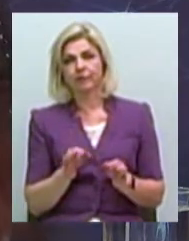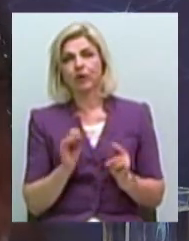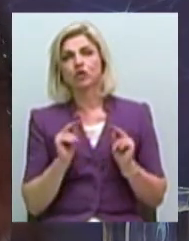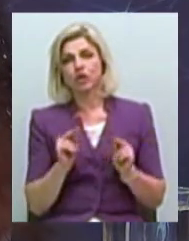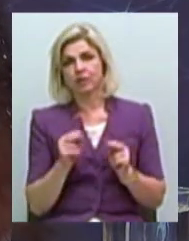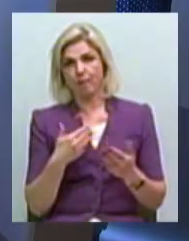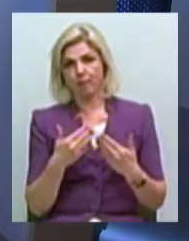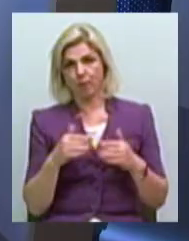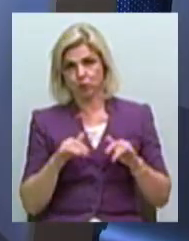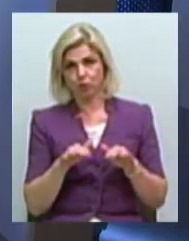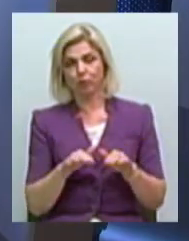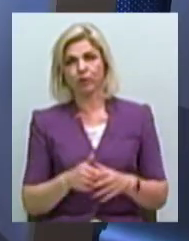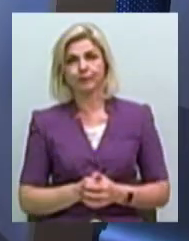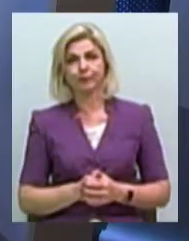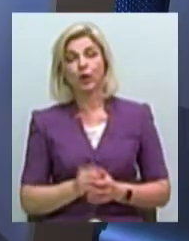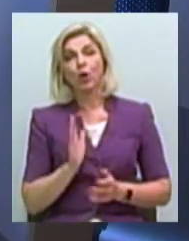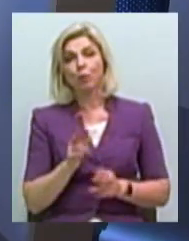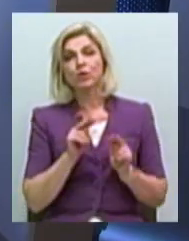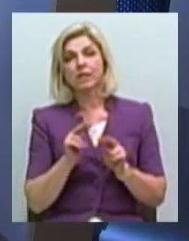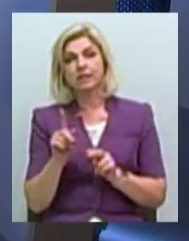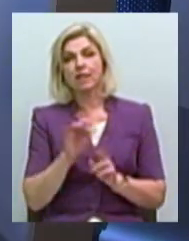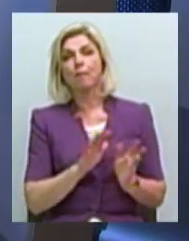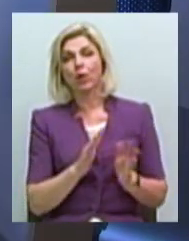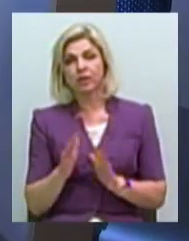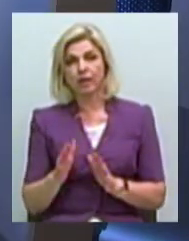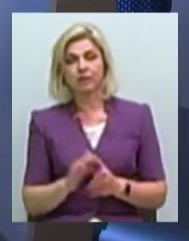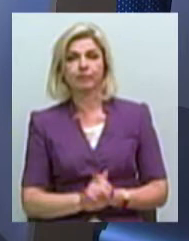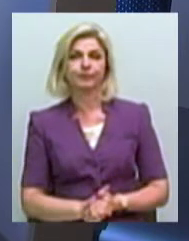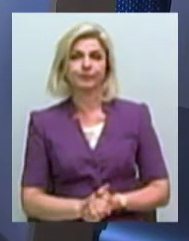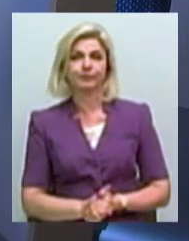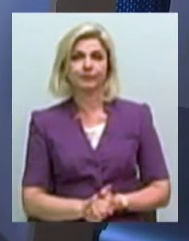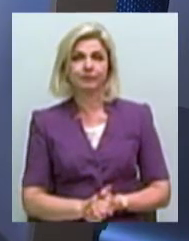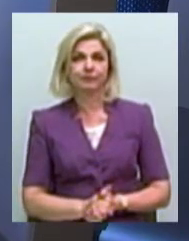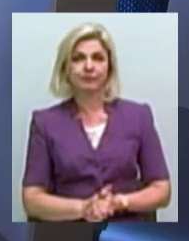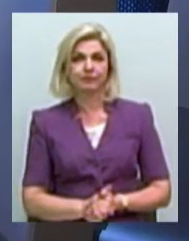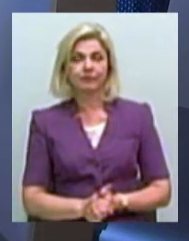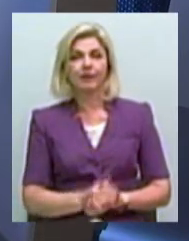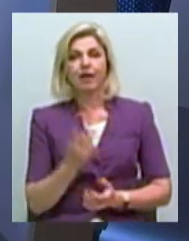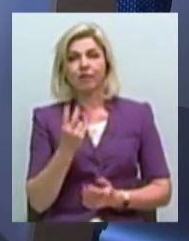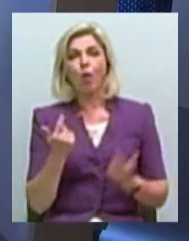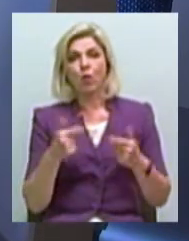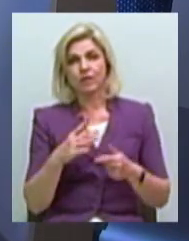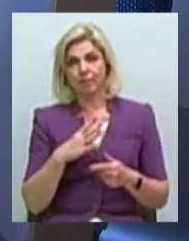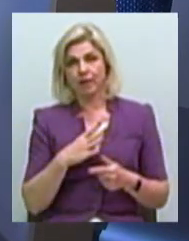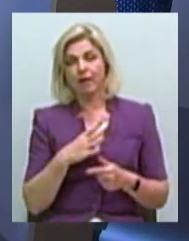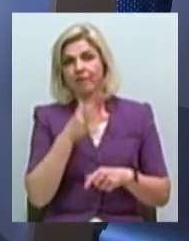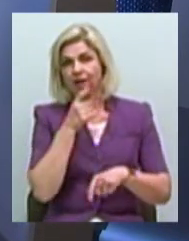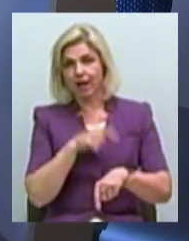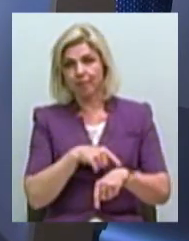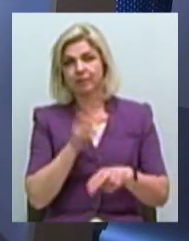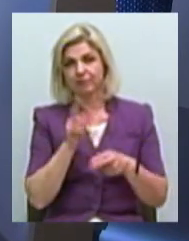чесний поступок. Будемо стежити за подіями. Олена Бардан та Євген Кушніренко були сьогодні у нас в студії. Часу більше